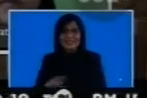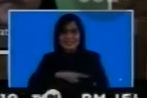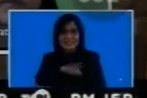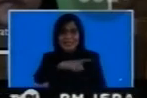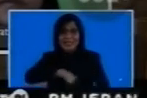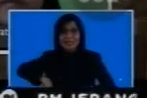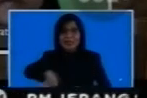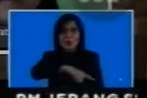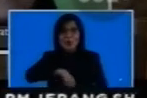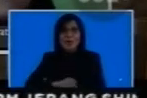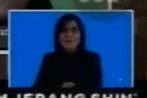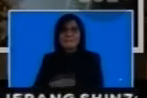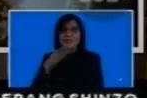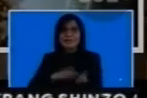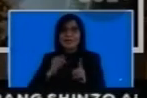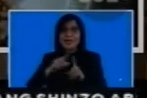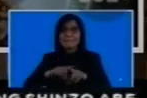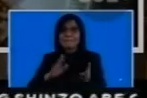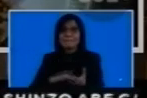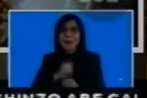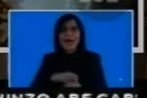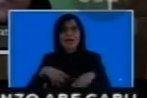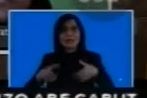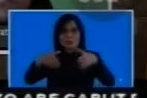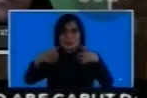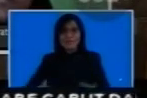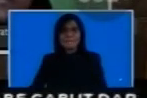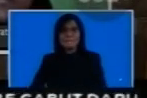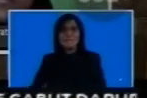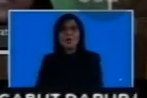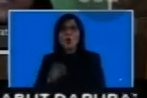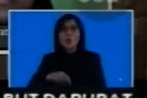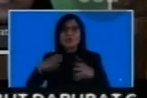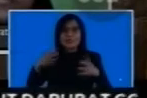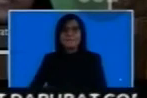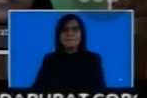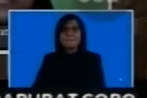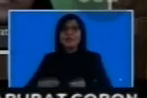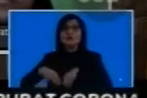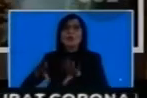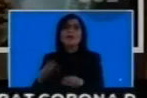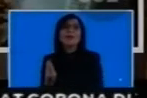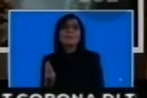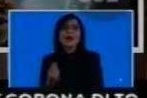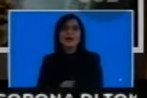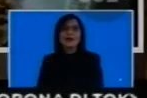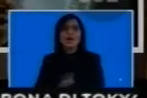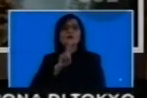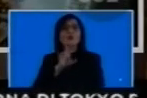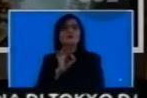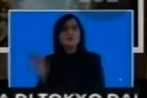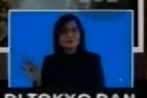di empang apa di drum? Drum. Berapa itu ikan lele? Udah jual berapa?